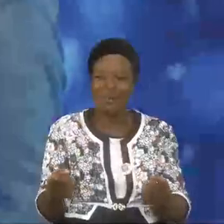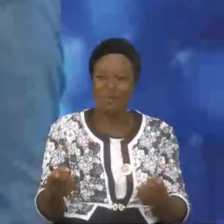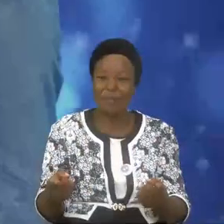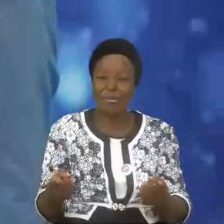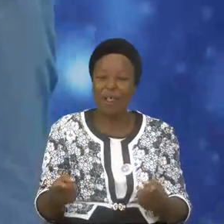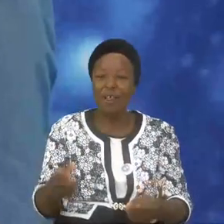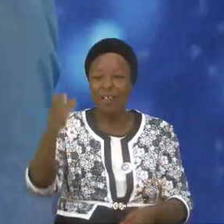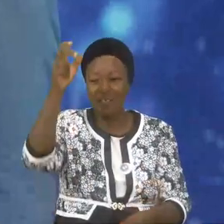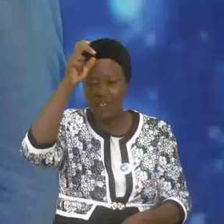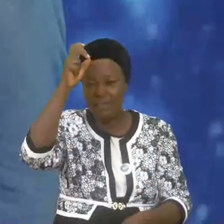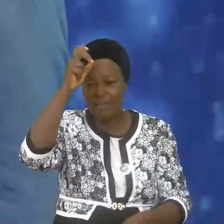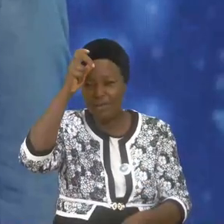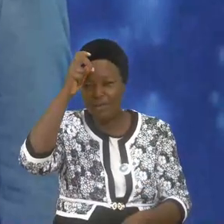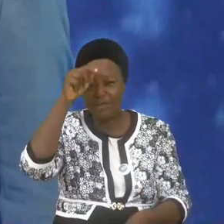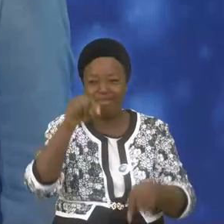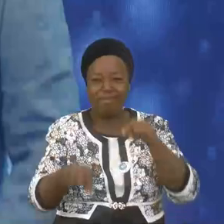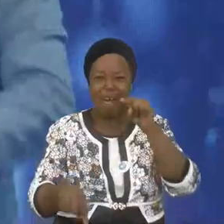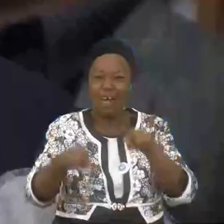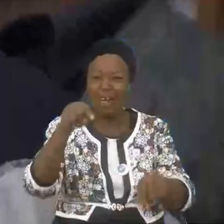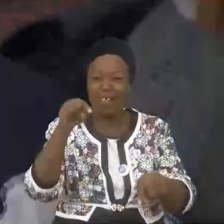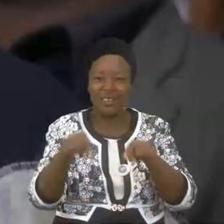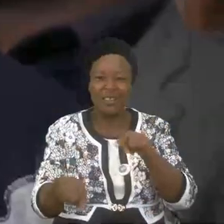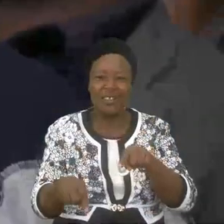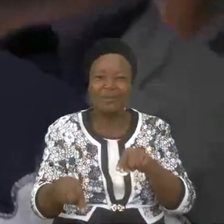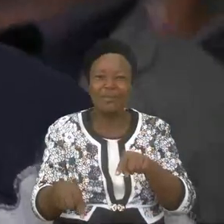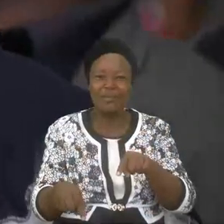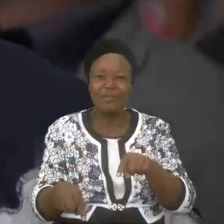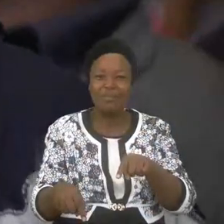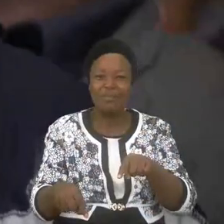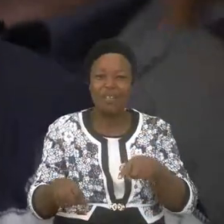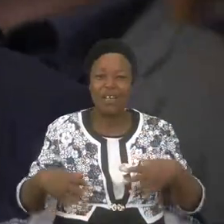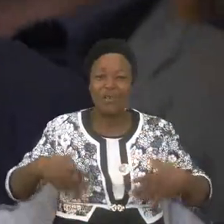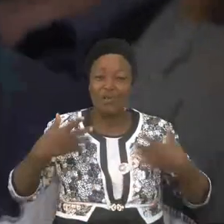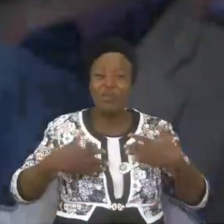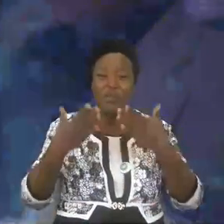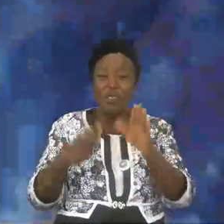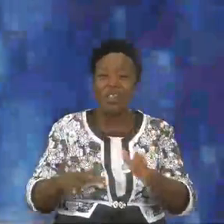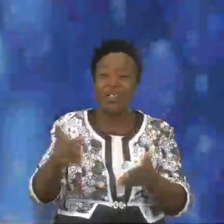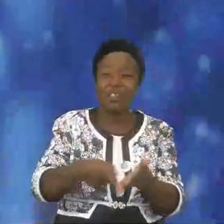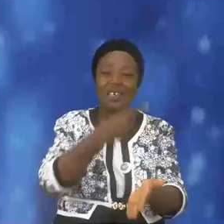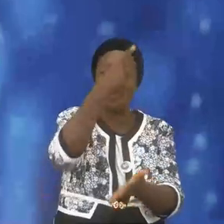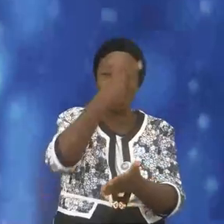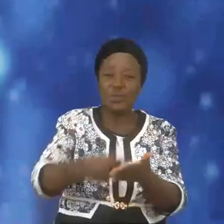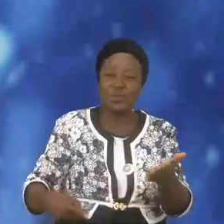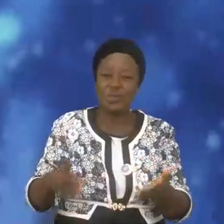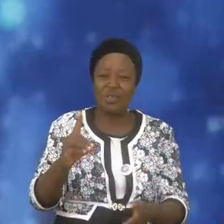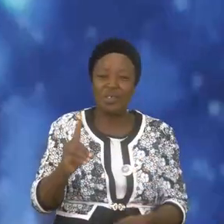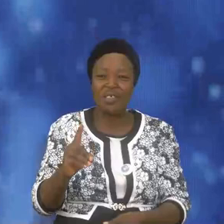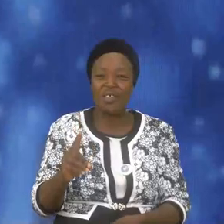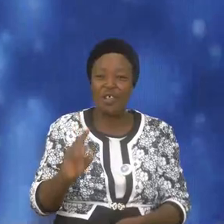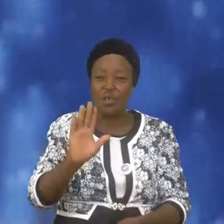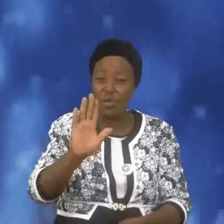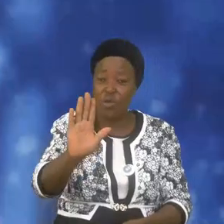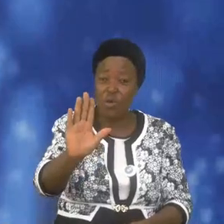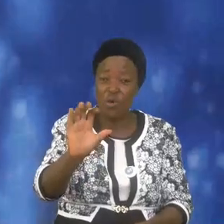parties, les démons paralysés, la mort prématurée annulée.